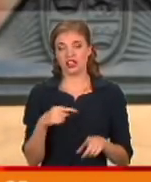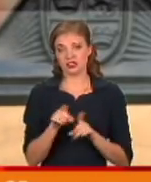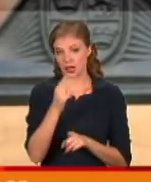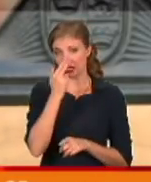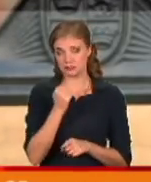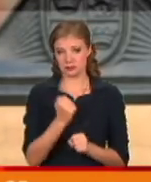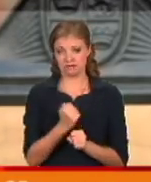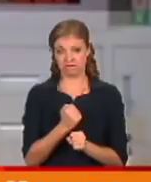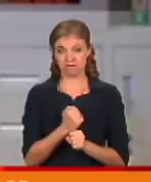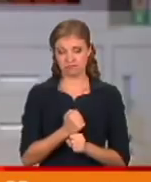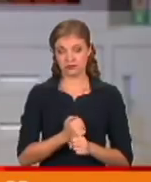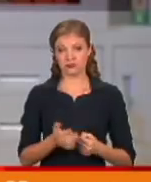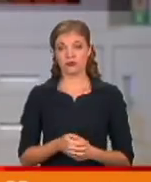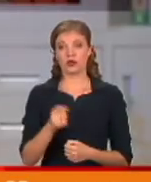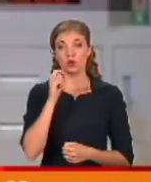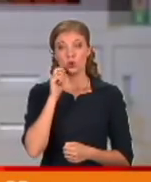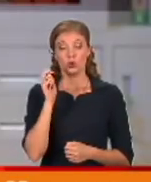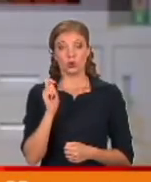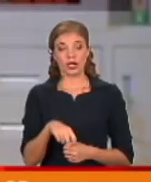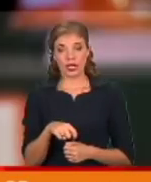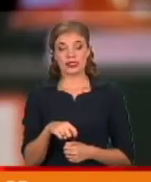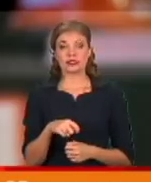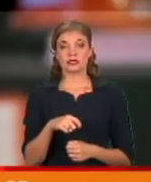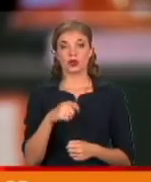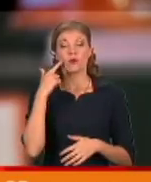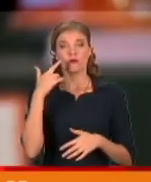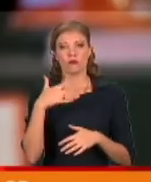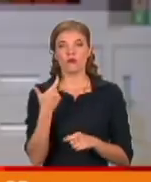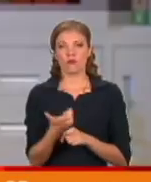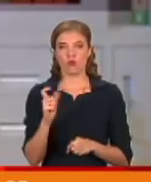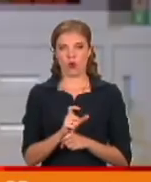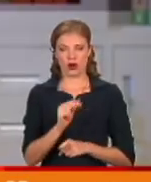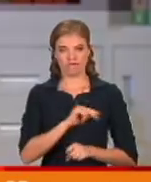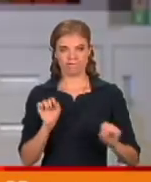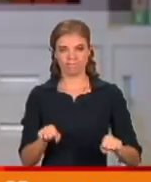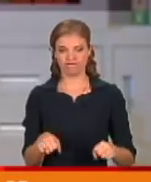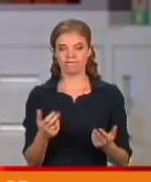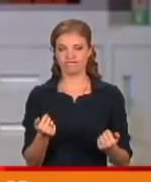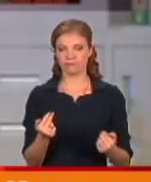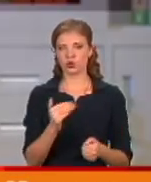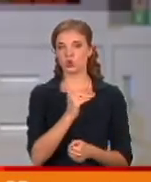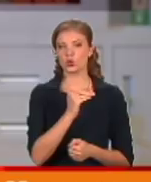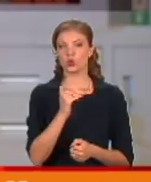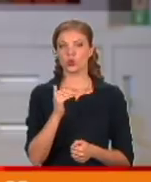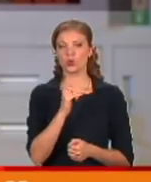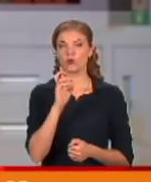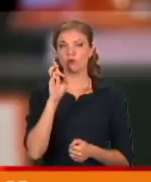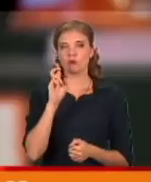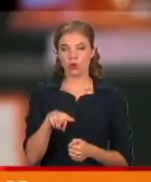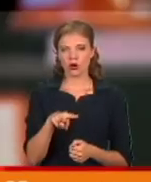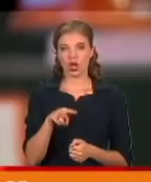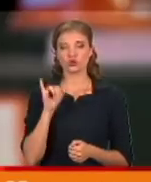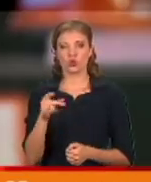звик працювати. Українці більш роботоспособні, да. Уровень больничных у